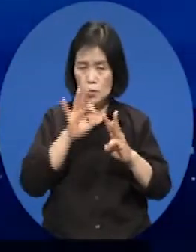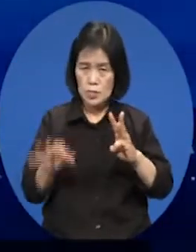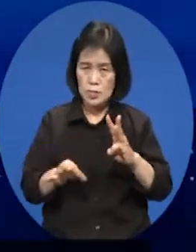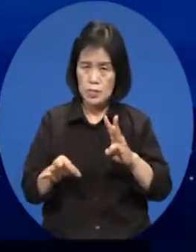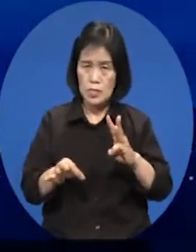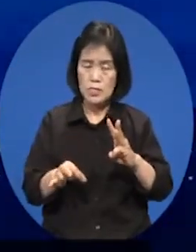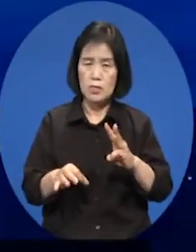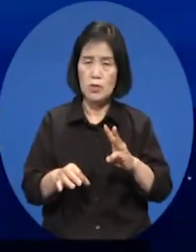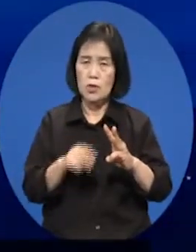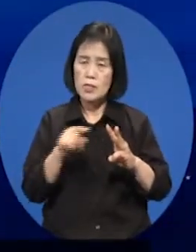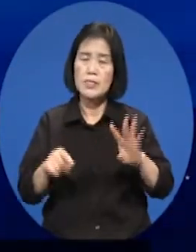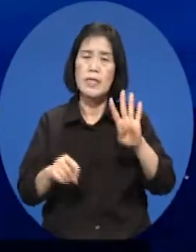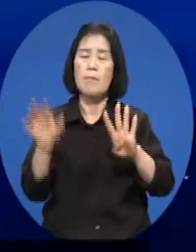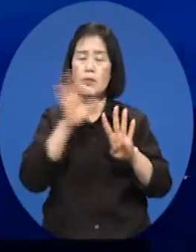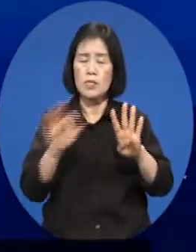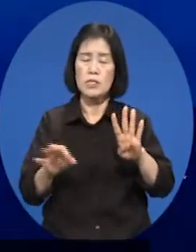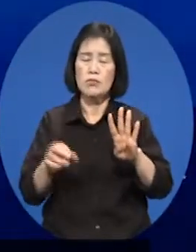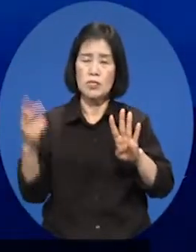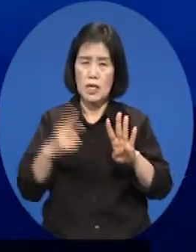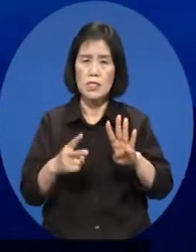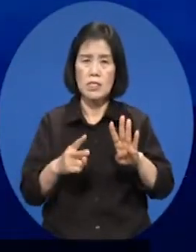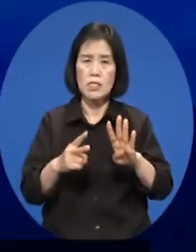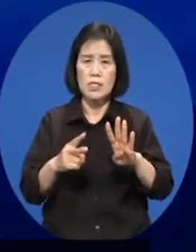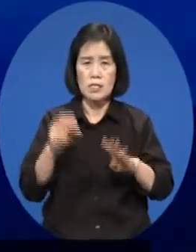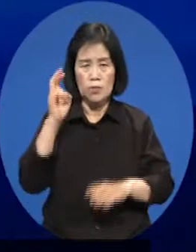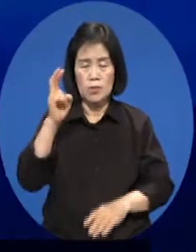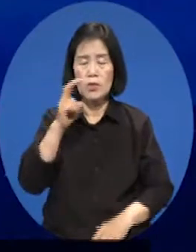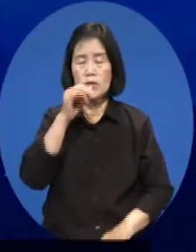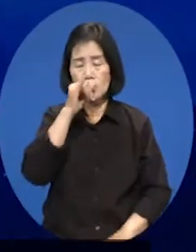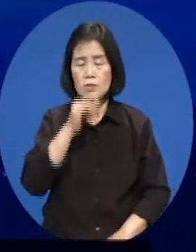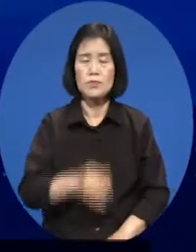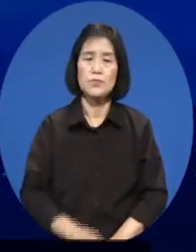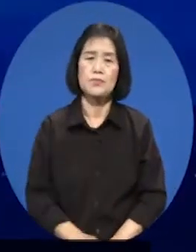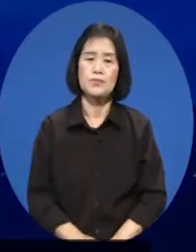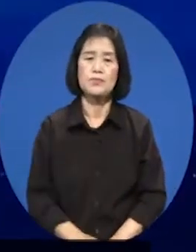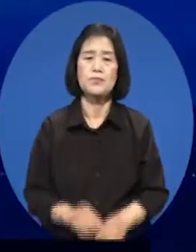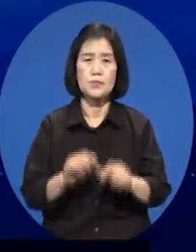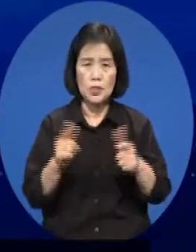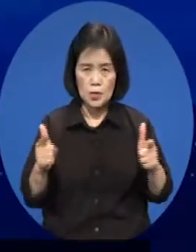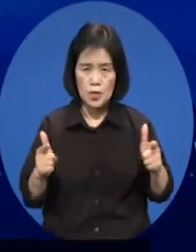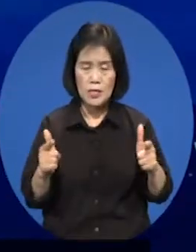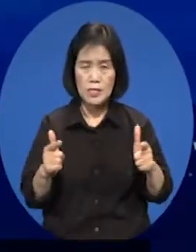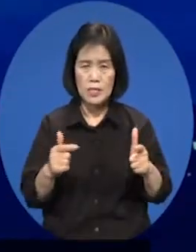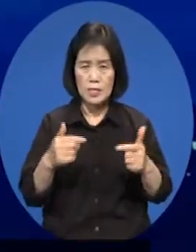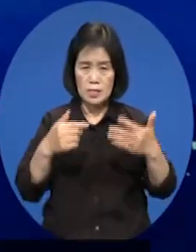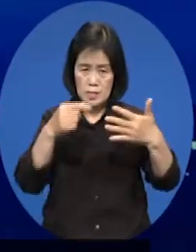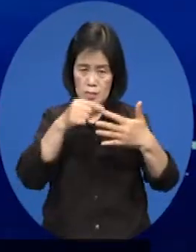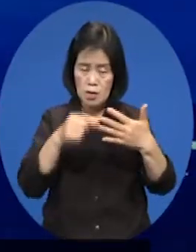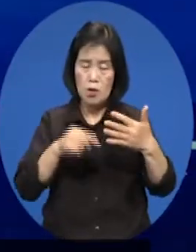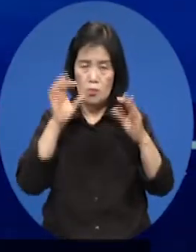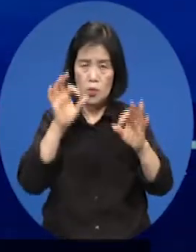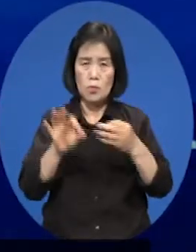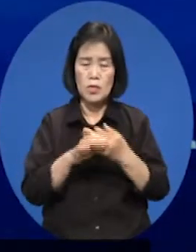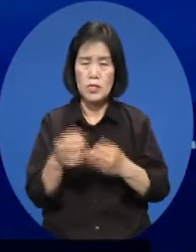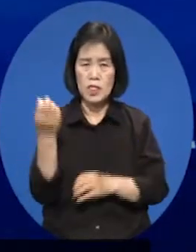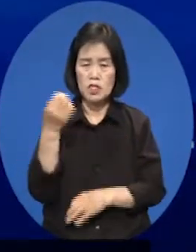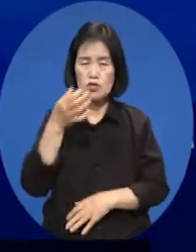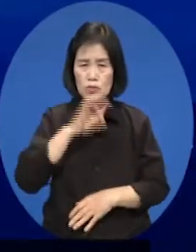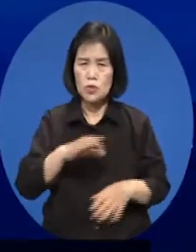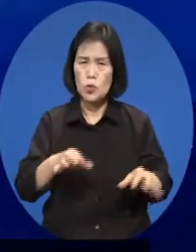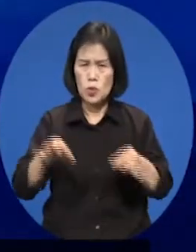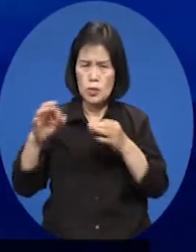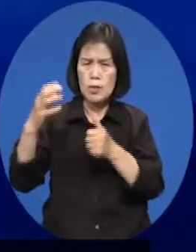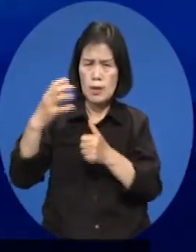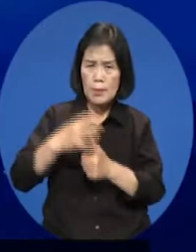3%대에서 4%대로 지금 이렇게 전망을 하고 있습니다. 여러 가지로 봤을 때 기준금리를 올려야 된다는